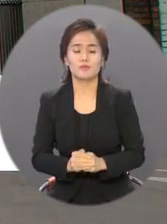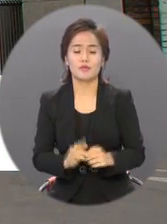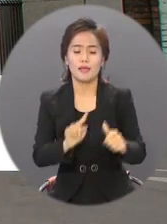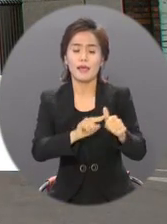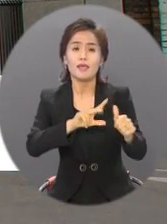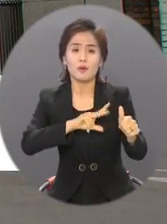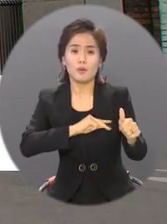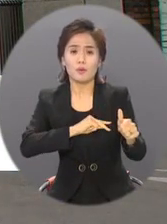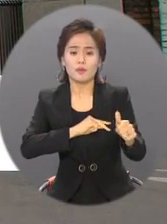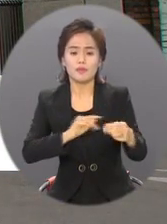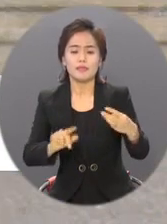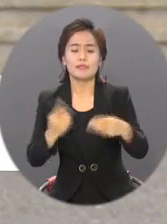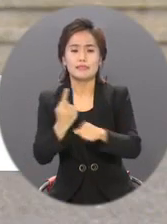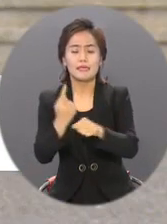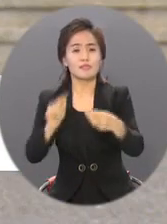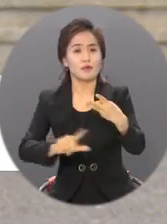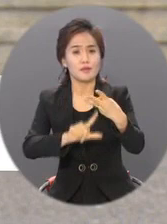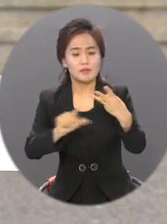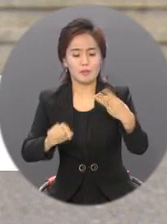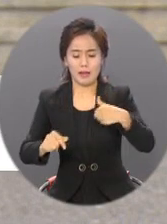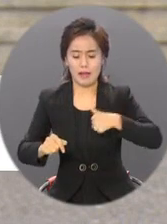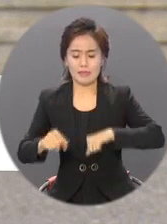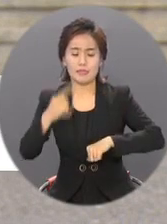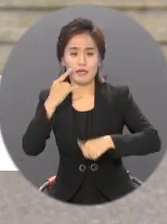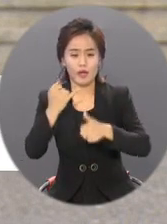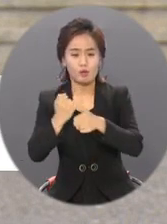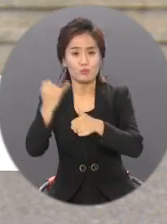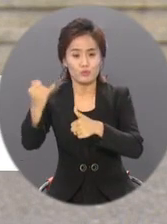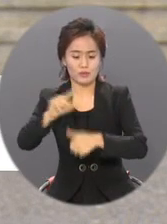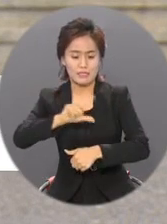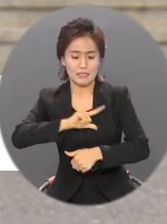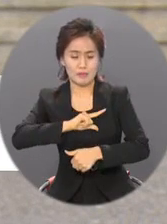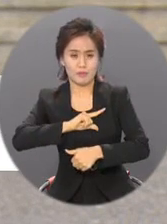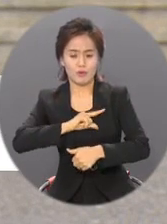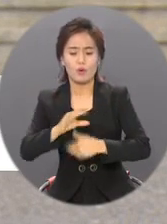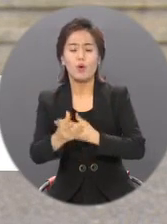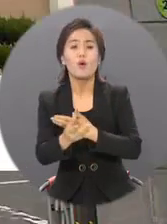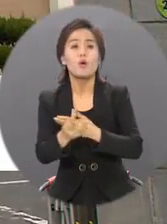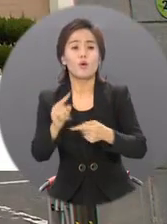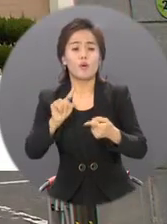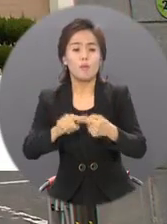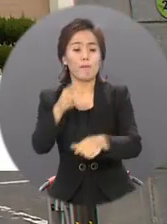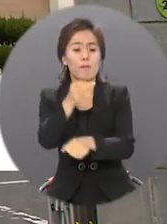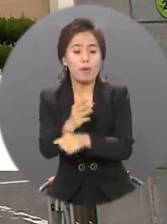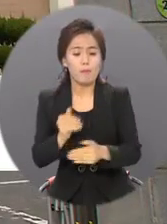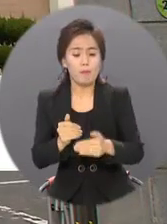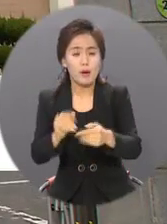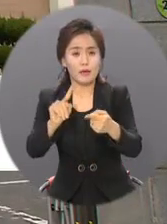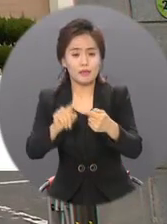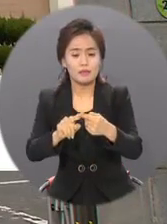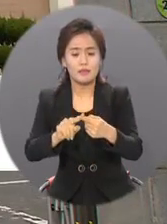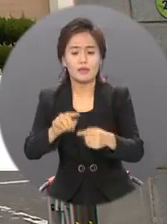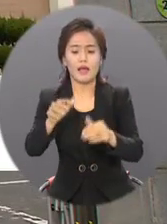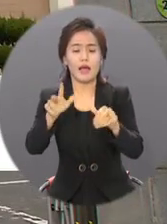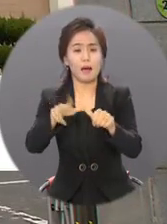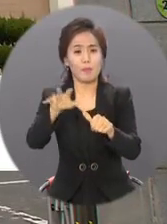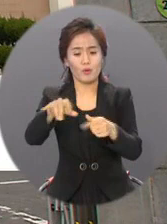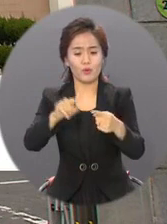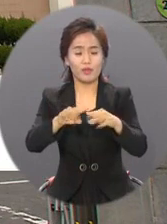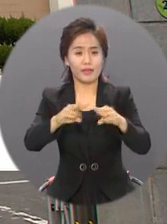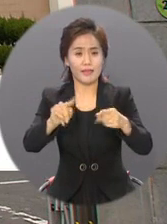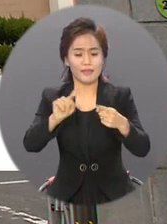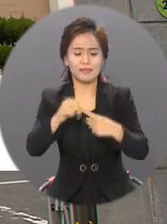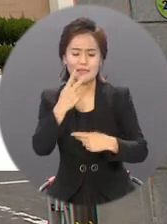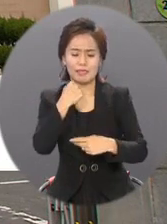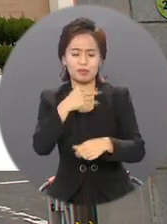le 의원은 지난해 3월 자신의 아들과 부인의 명의로 이미 매 매 가 진행중인 함평군 손불면 소재 임야를